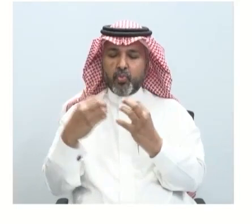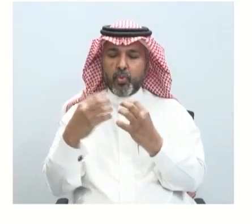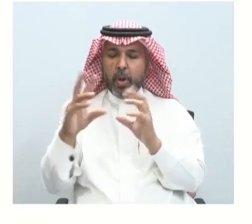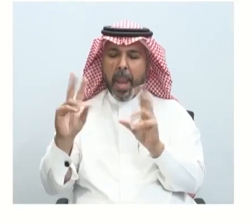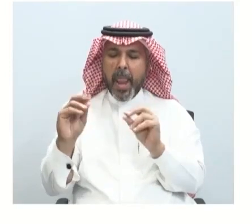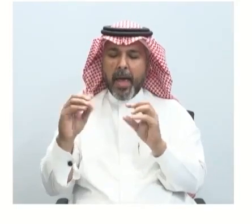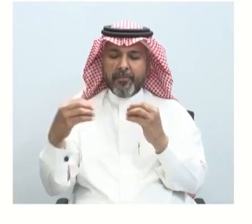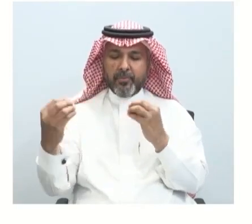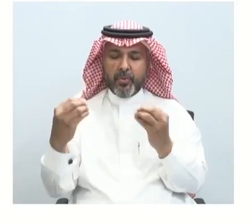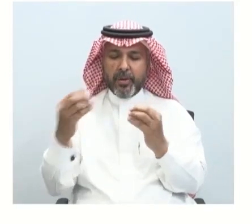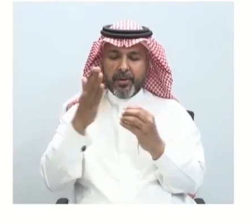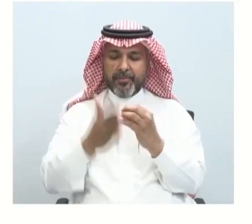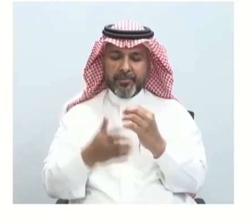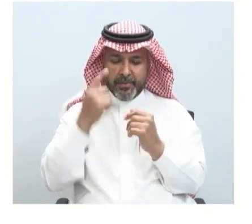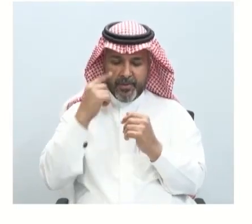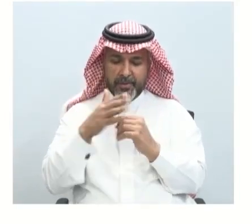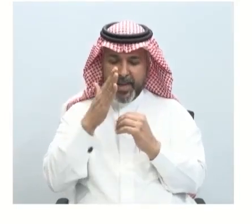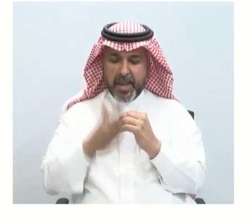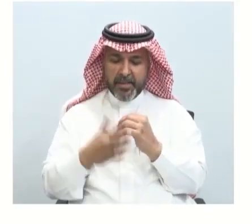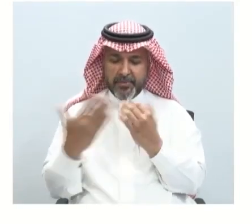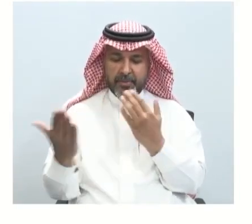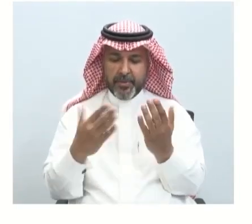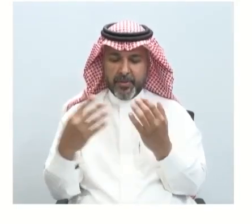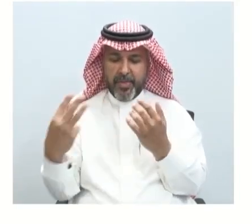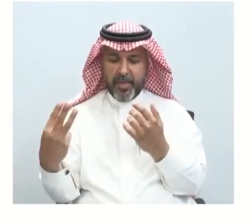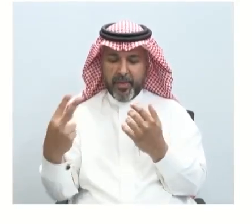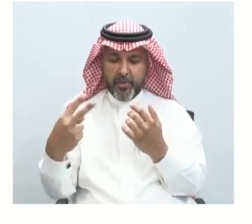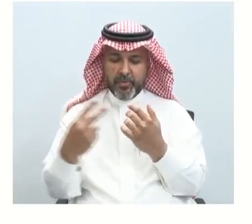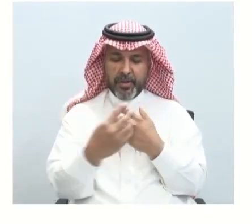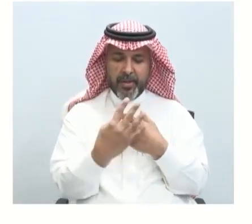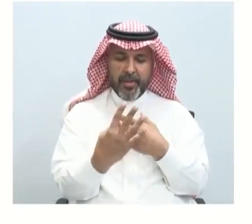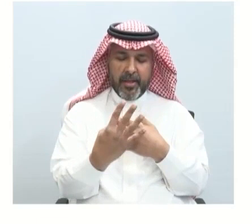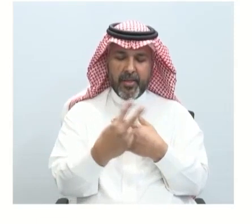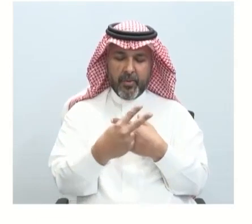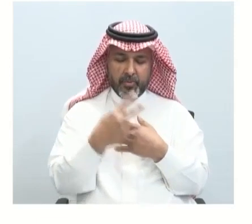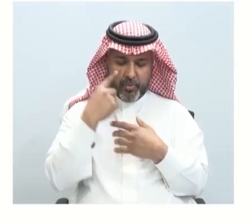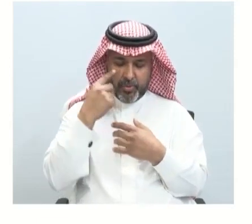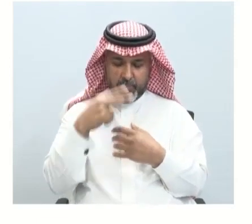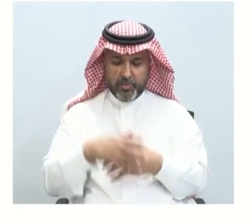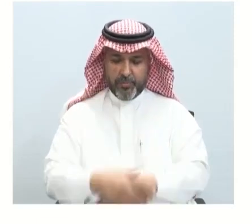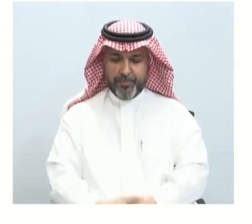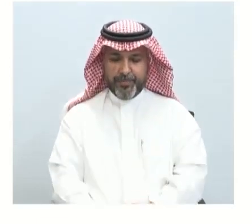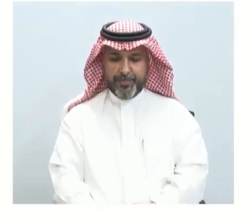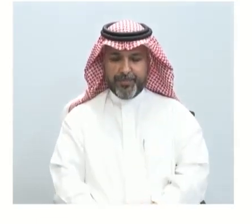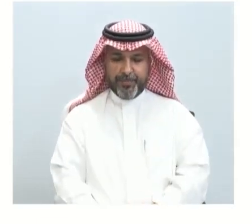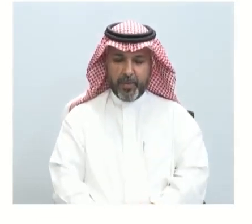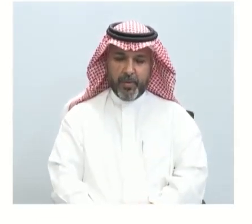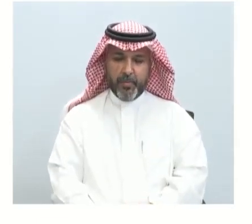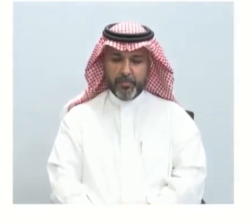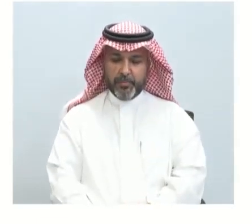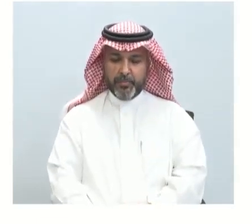بانفصال هذه الكروموسومات المتماثله مثل ما يظهر معنا هذه الصوره تلخص ما يحدث في المرحلتين لهذا